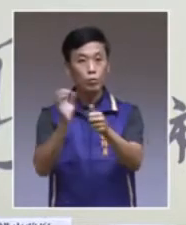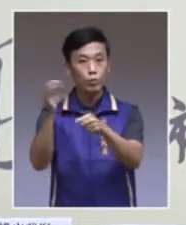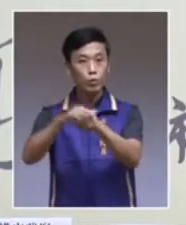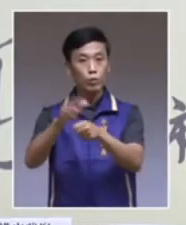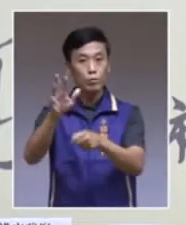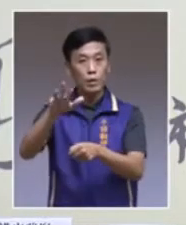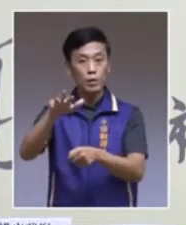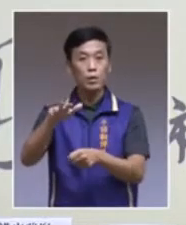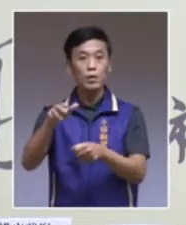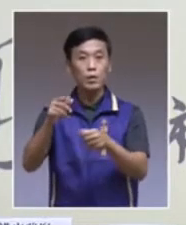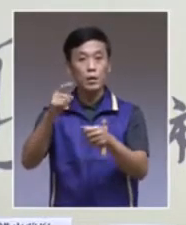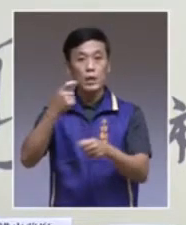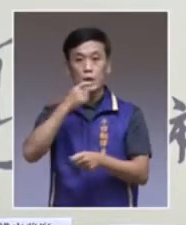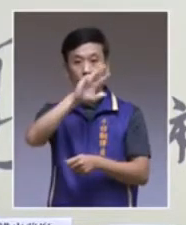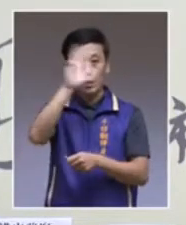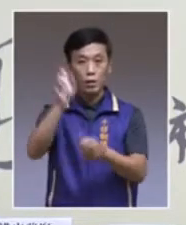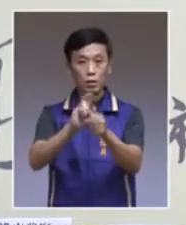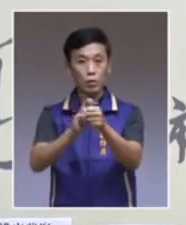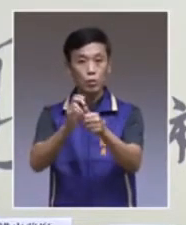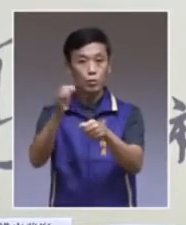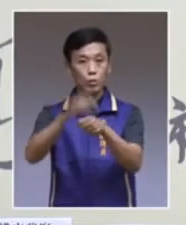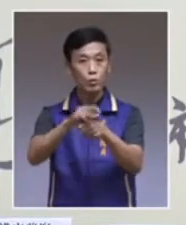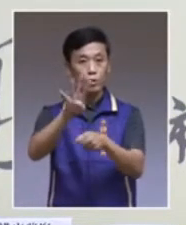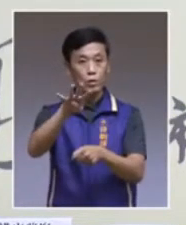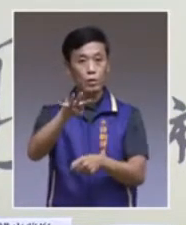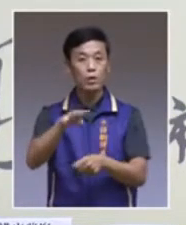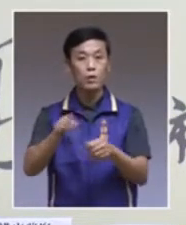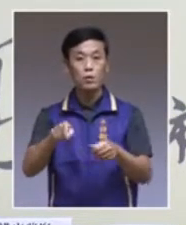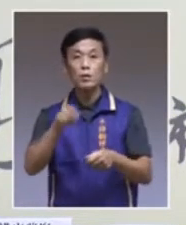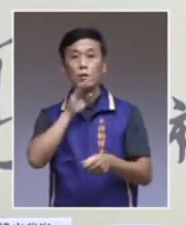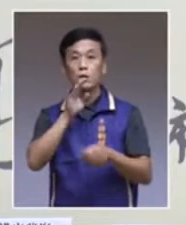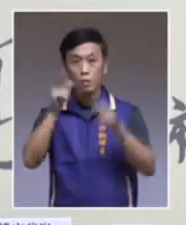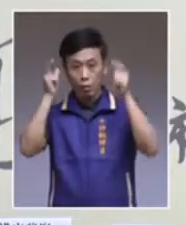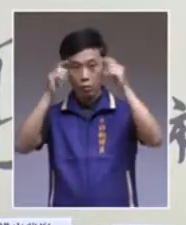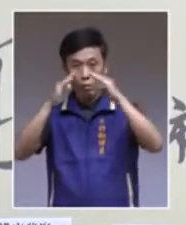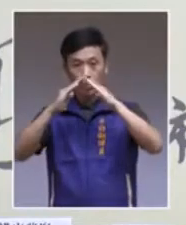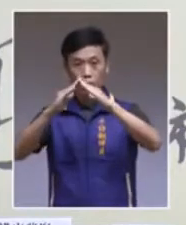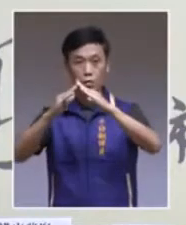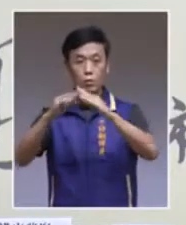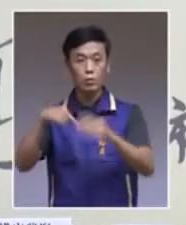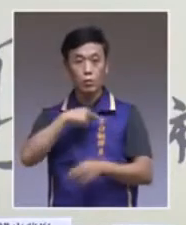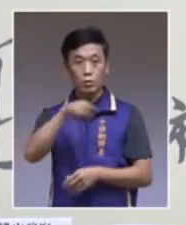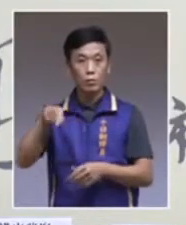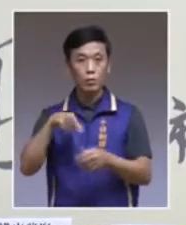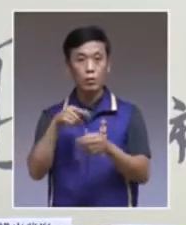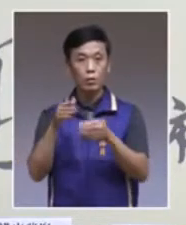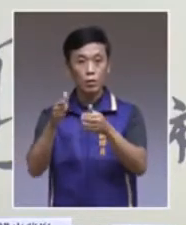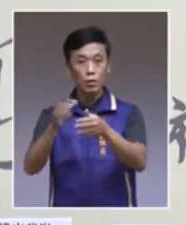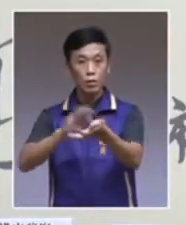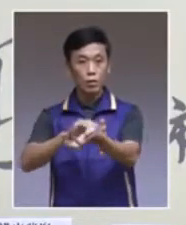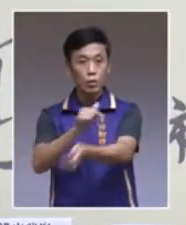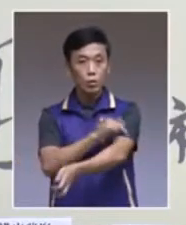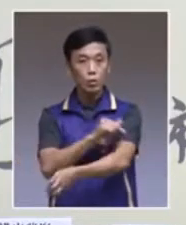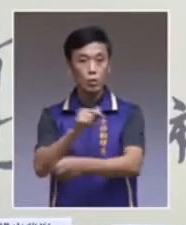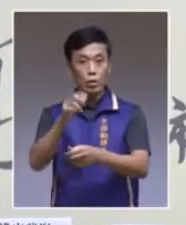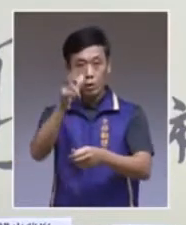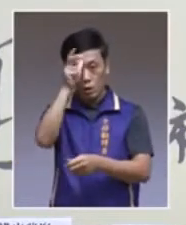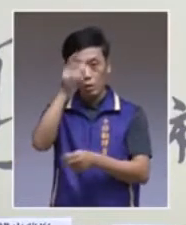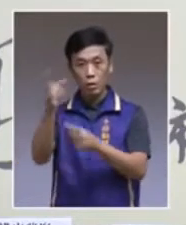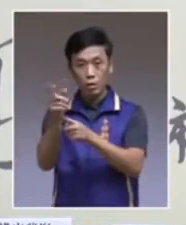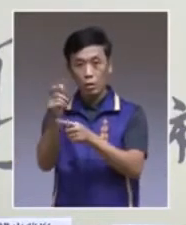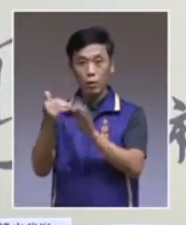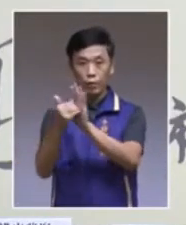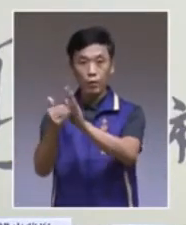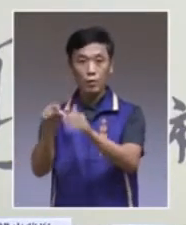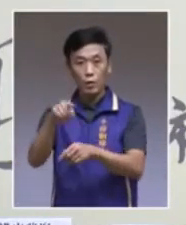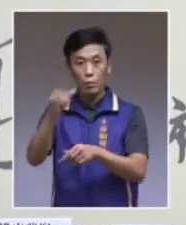日间托育补助4000。好，那这个是我们高雄市政府，那我们提供给我们医护跟警消人员在防疫之